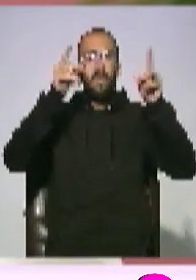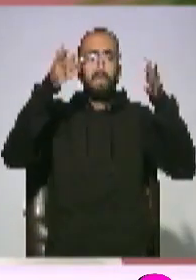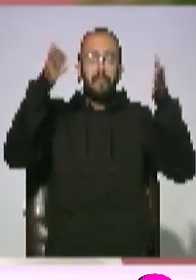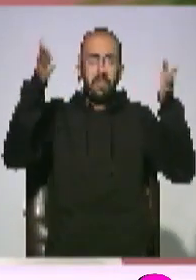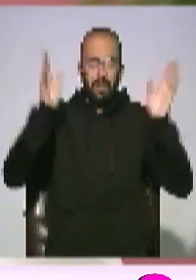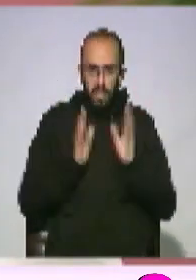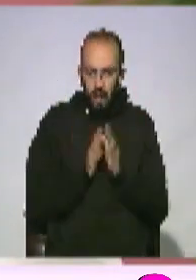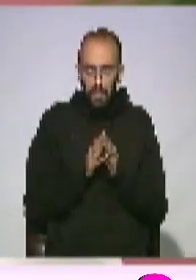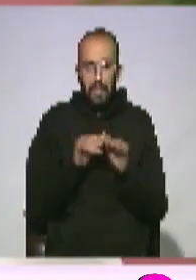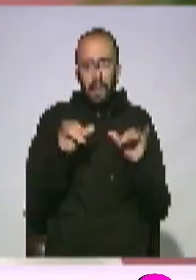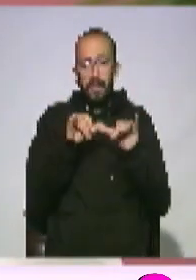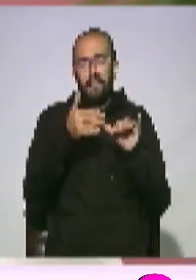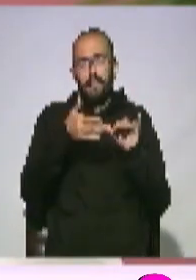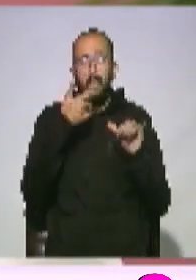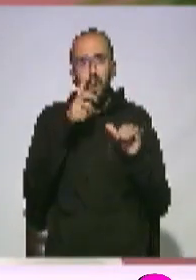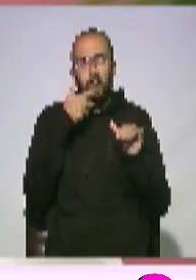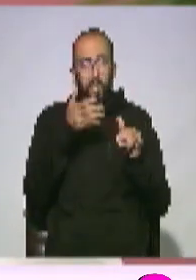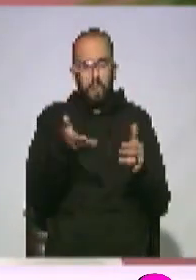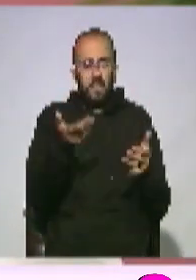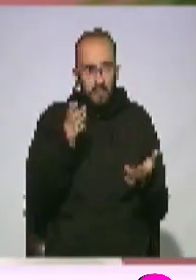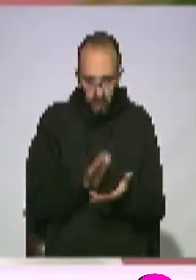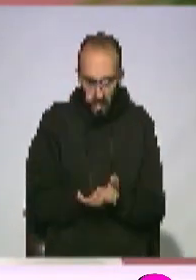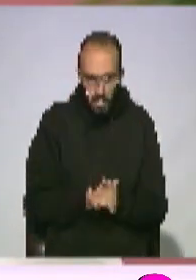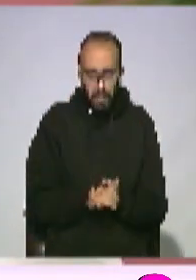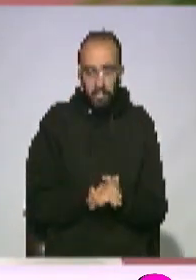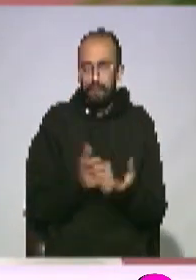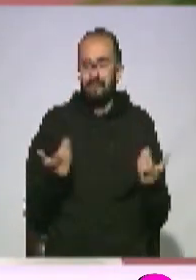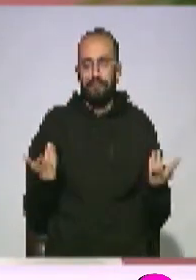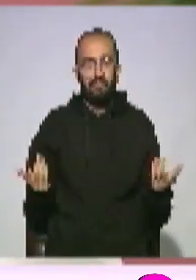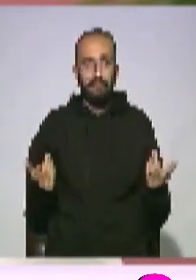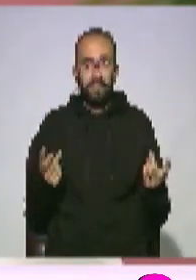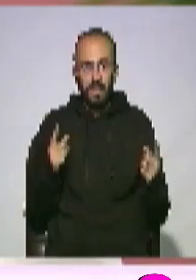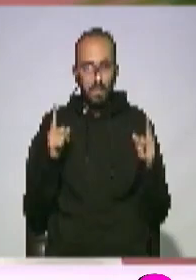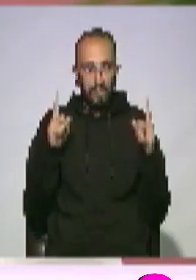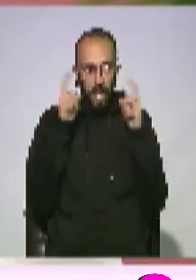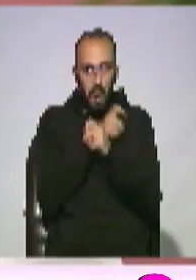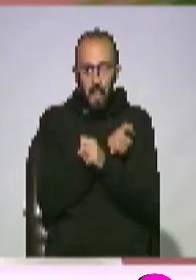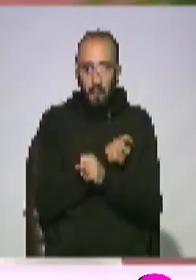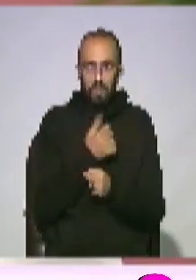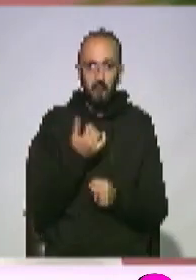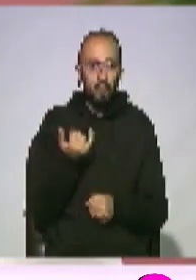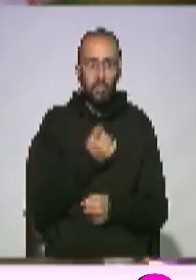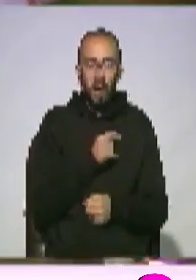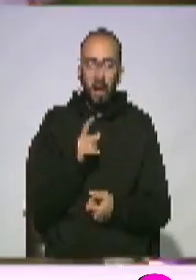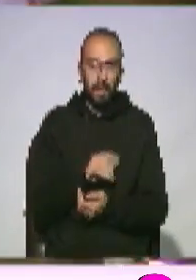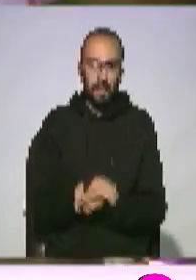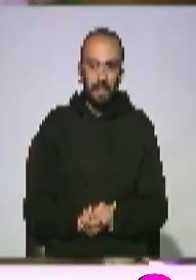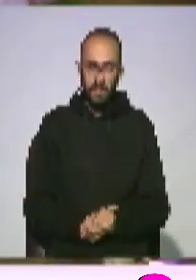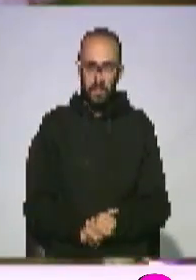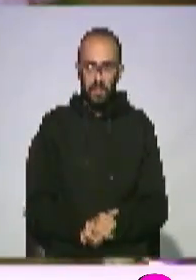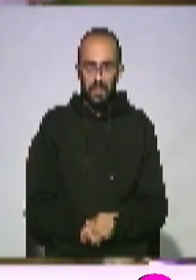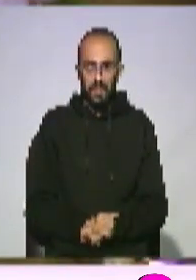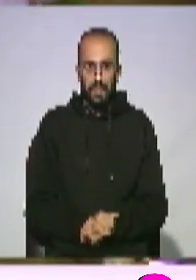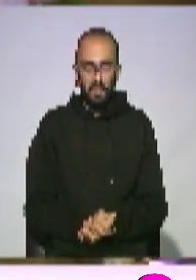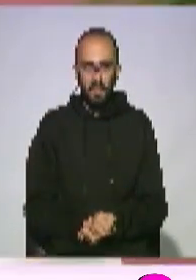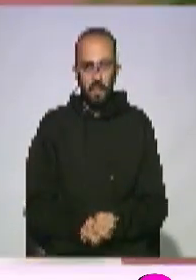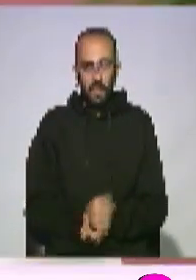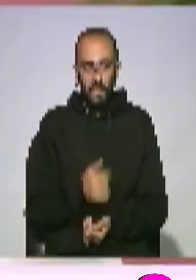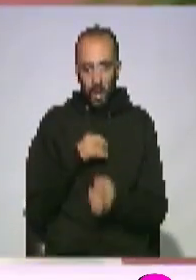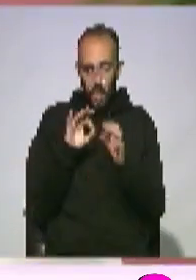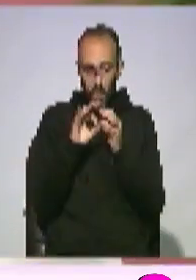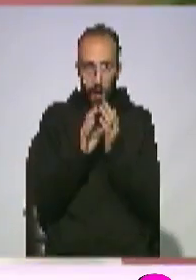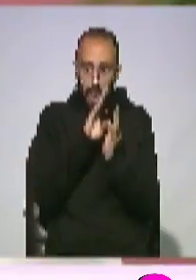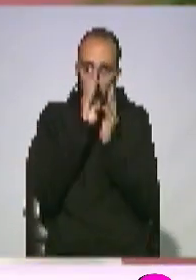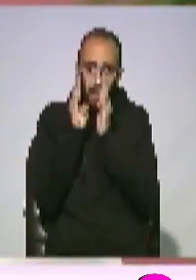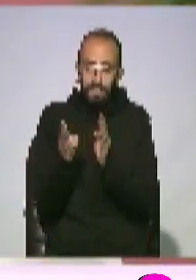ايوه ما طول النهار بيقولوها في الانترنت، ما طول النهار بيقولوها في البرامج، ما فبالتالي التحدي بقى اصعب. يعني انا ما اقدرش احمل الاسره